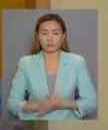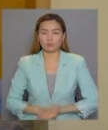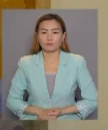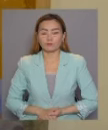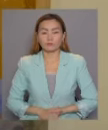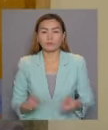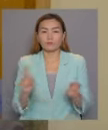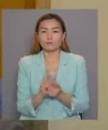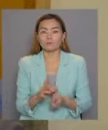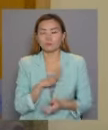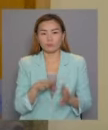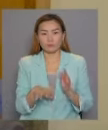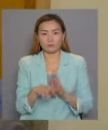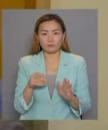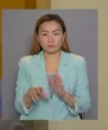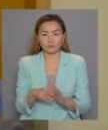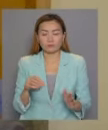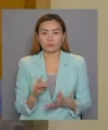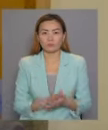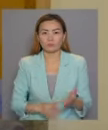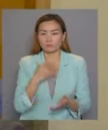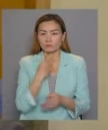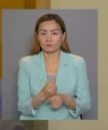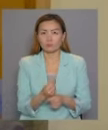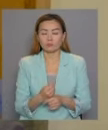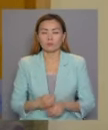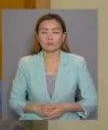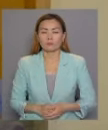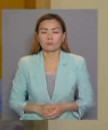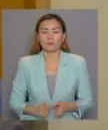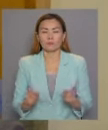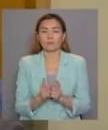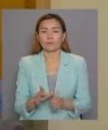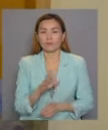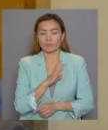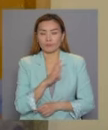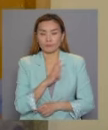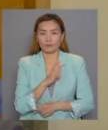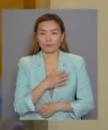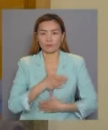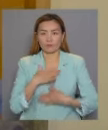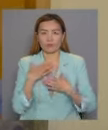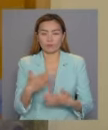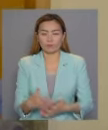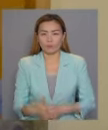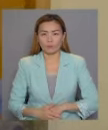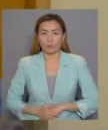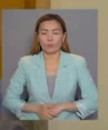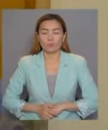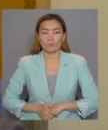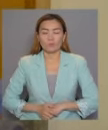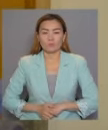кездесіп, осы сайлаудан кейін өзім бөлек сіздерді қабылдап, алғысымды білдіремін деп айтқан